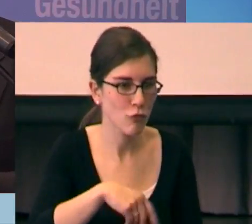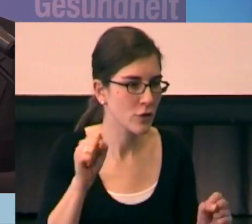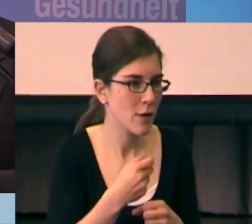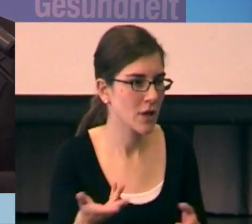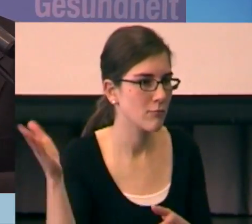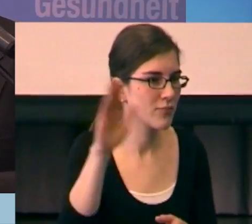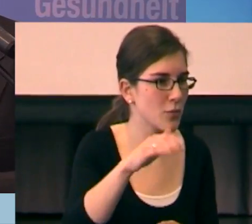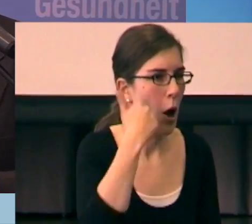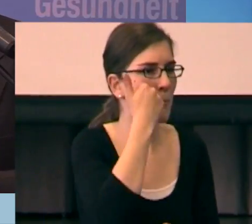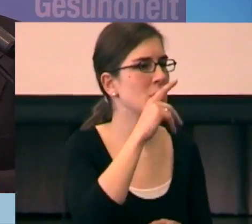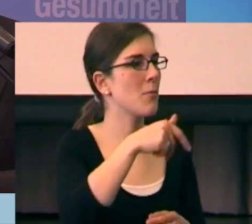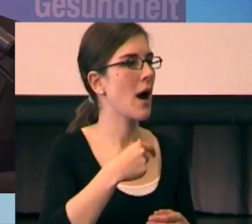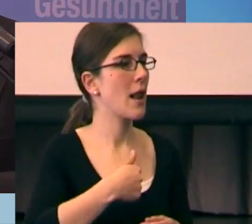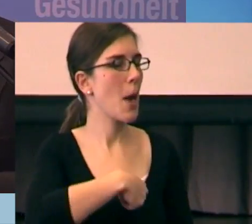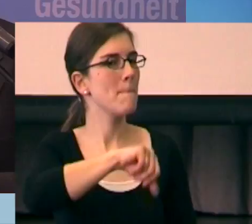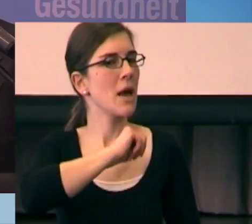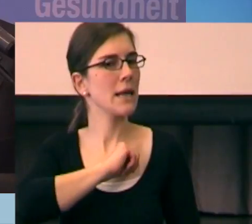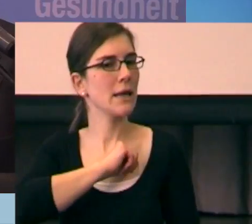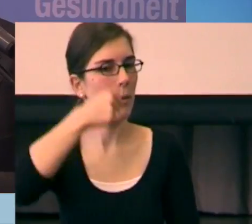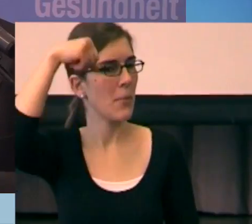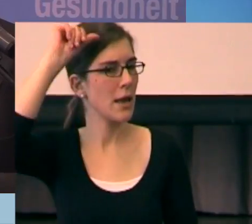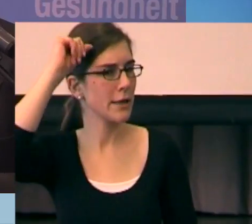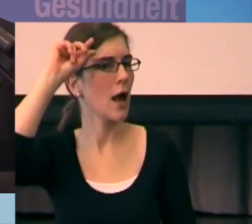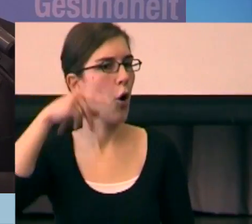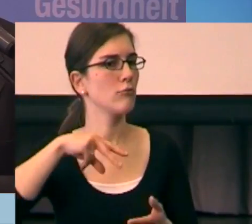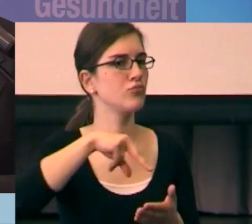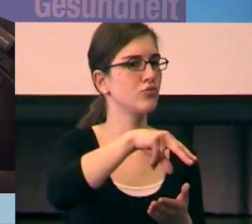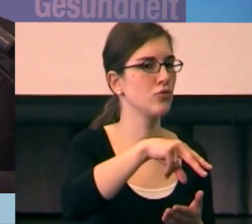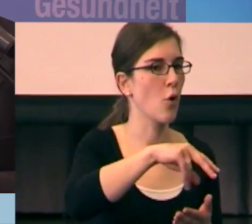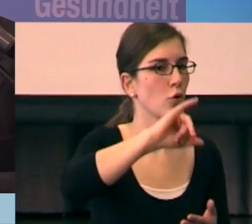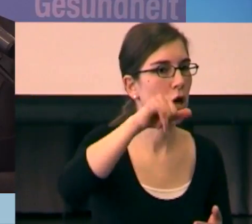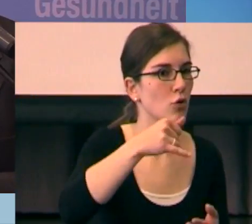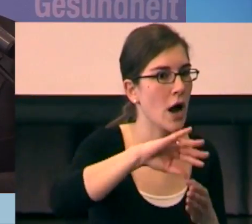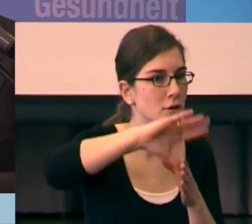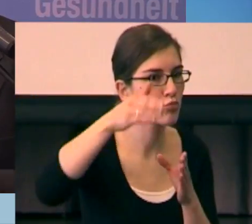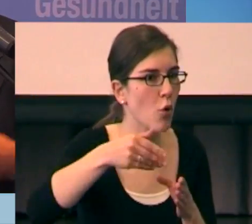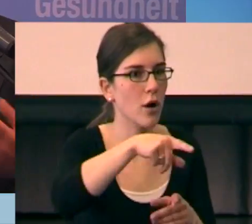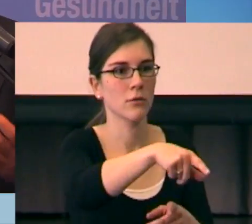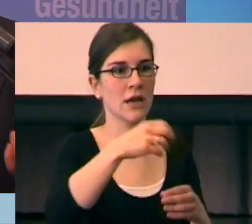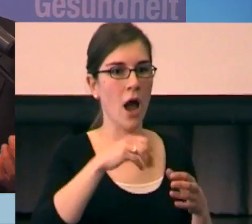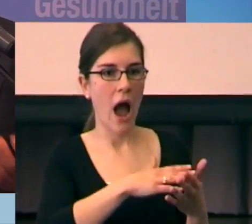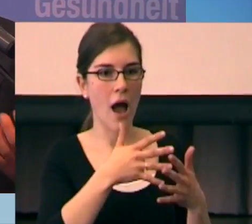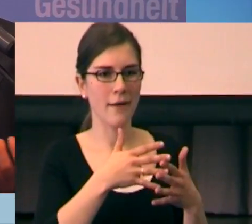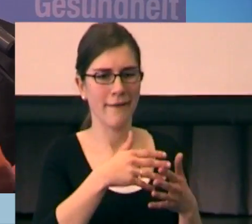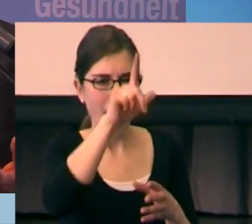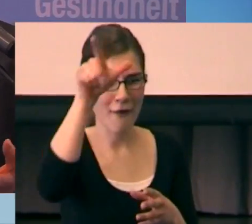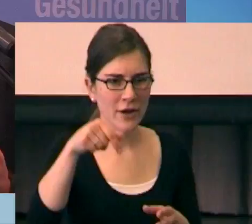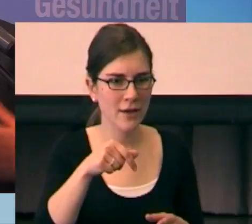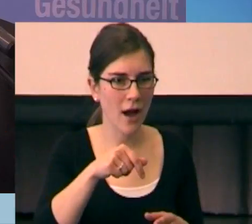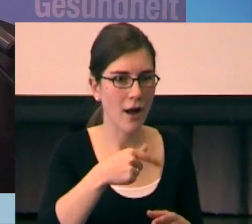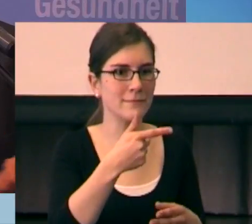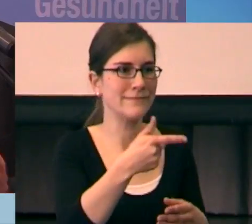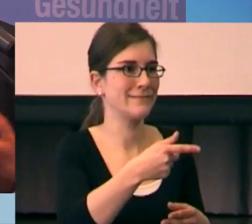in Berlin, machen Sie das mal in New York, machen Sie das mal in Johannesburg, da kommen Sie nicht lebend durch. Das heißt, das führt auch zur erhöhten